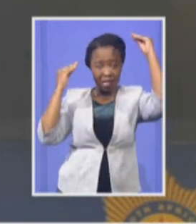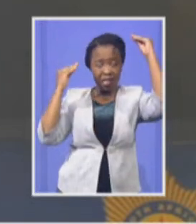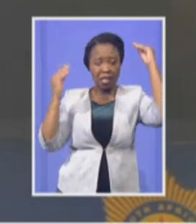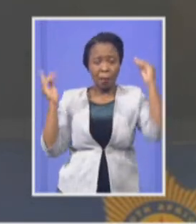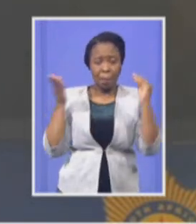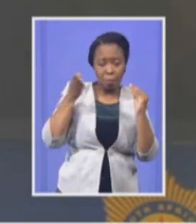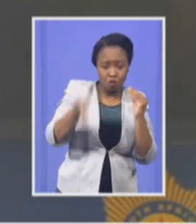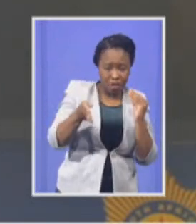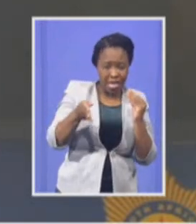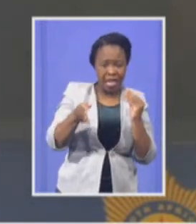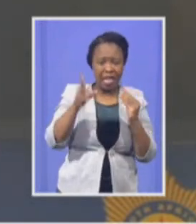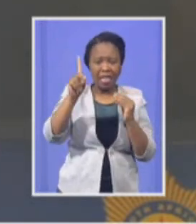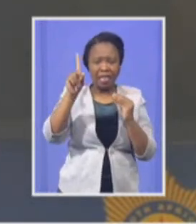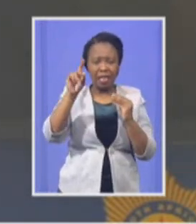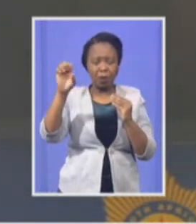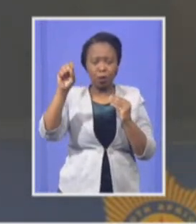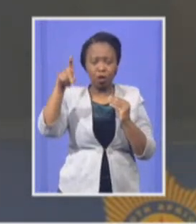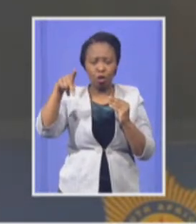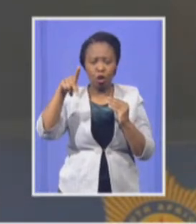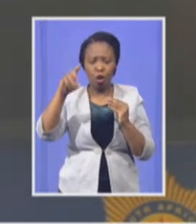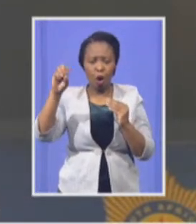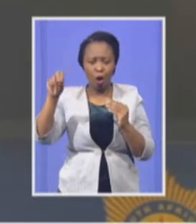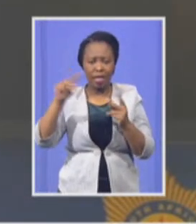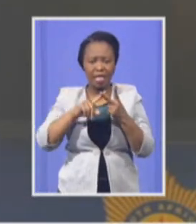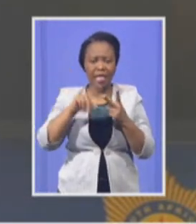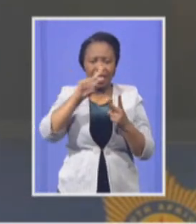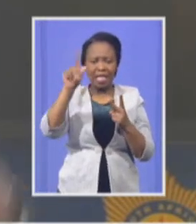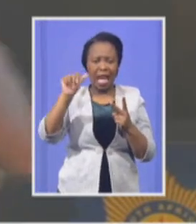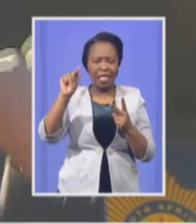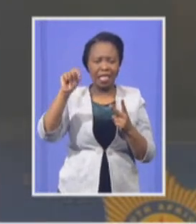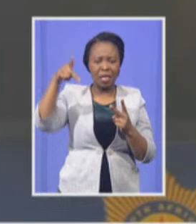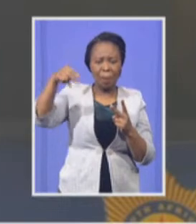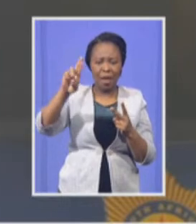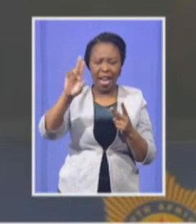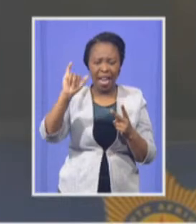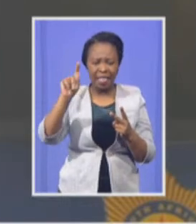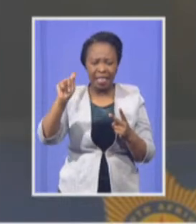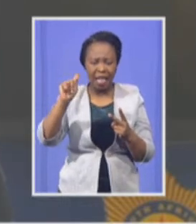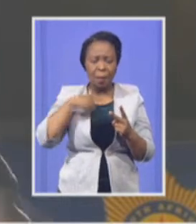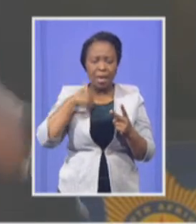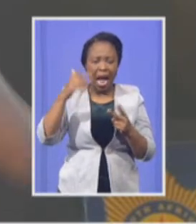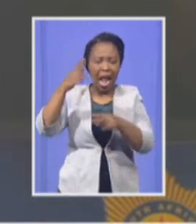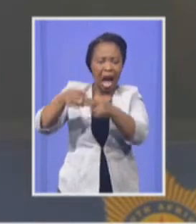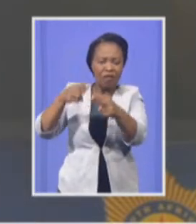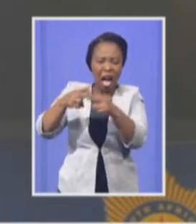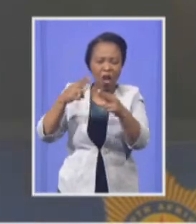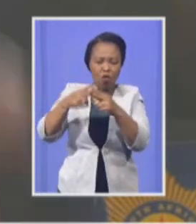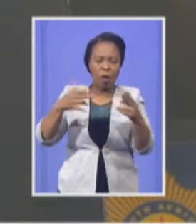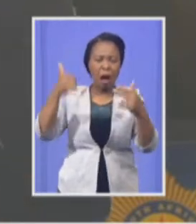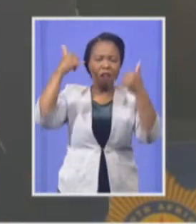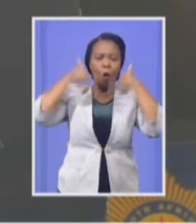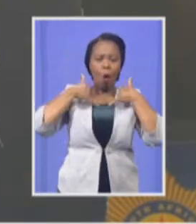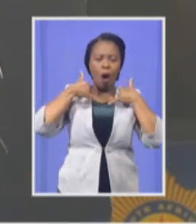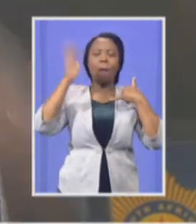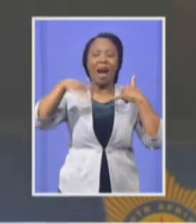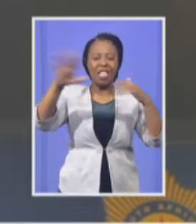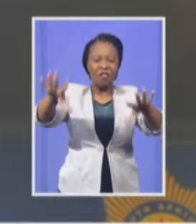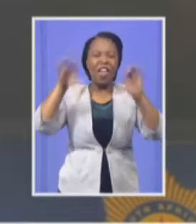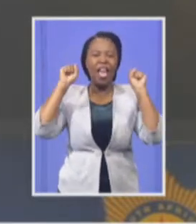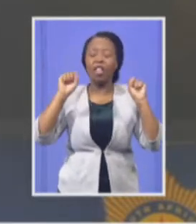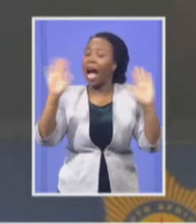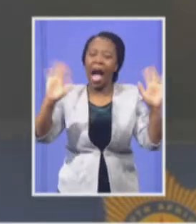slot noma esezansprat noma ikuphi ngiyangifonelwa ntambama kuthiwa ngiwalanda